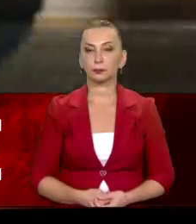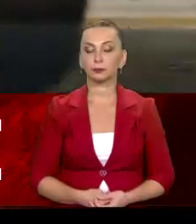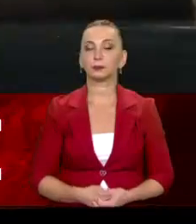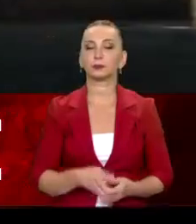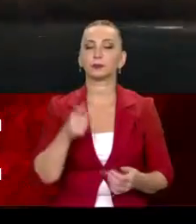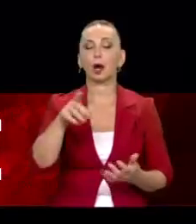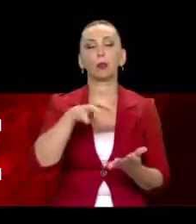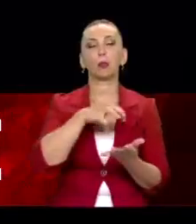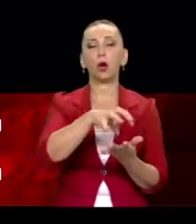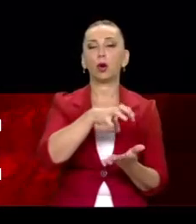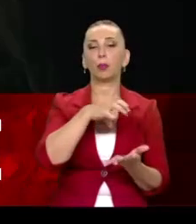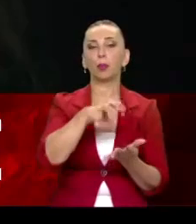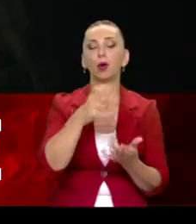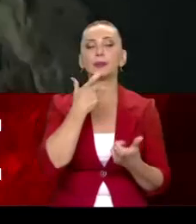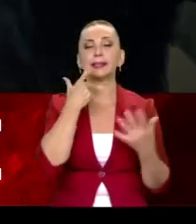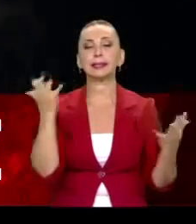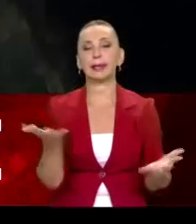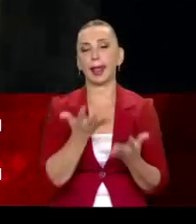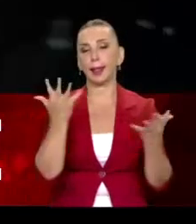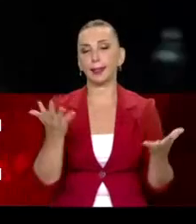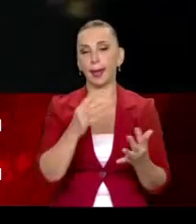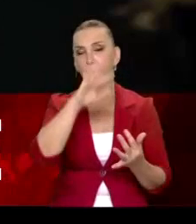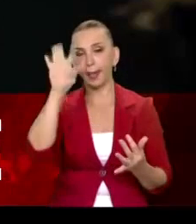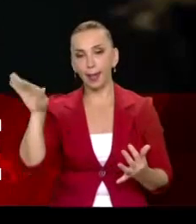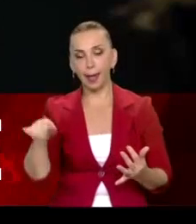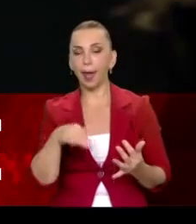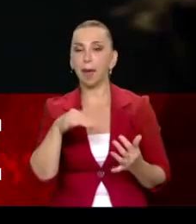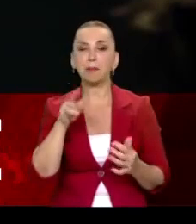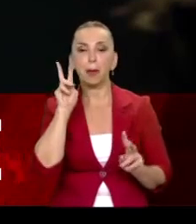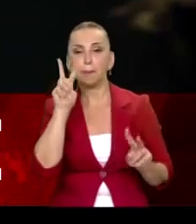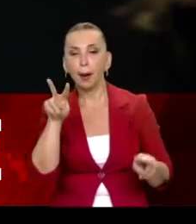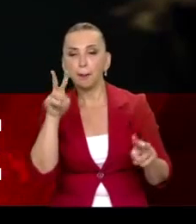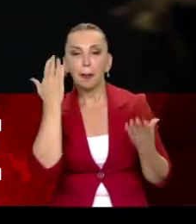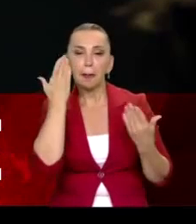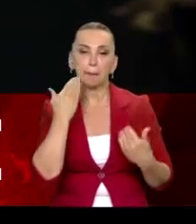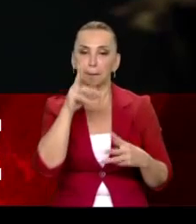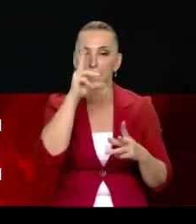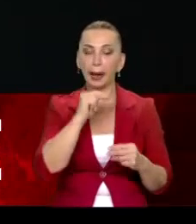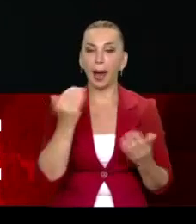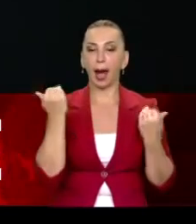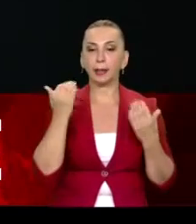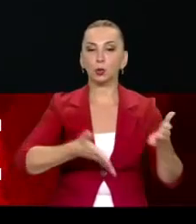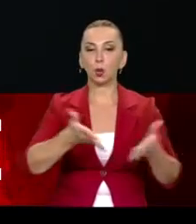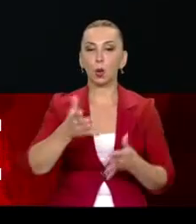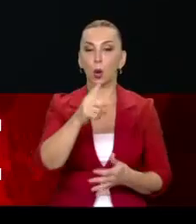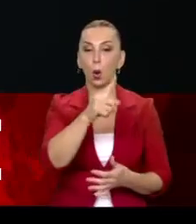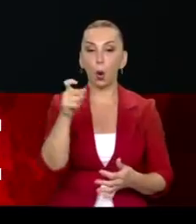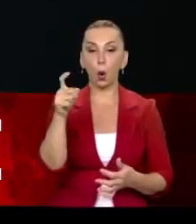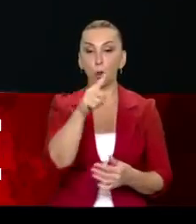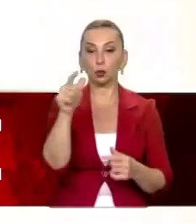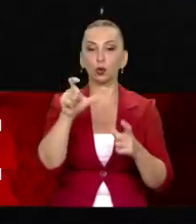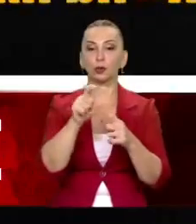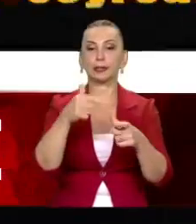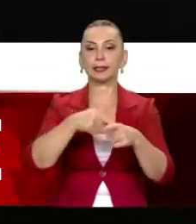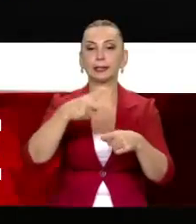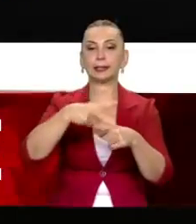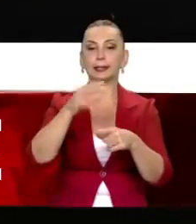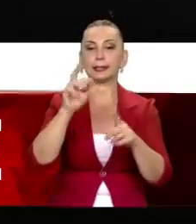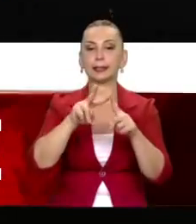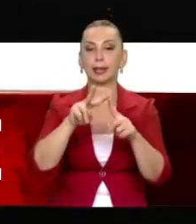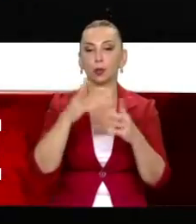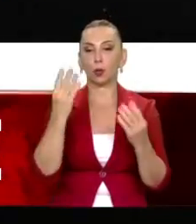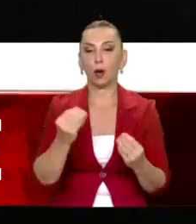Her bölümüyle yıllardır izleyiciyi ekrana kilitleyen Arka Sokaklar 19. sezonuyla geliyor. Herkes